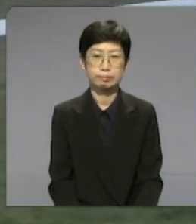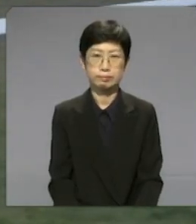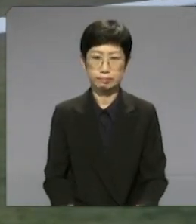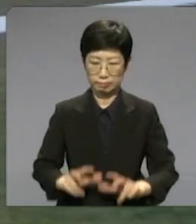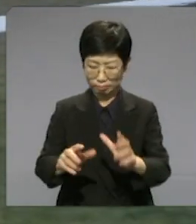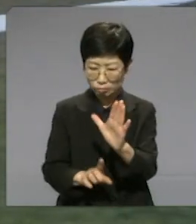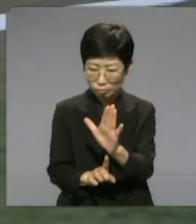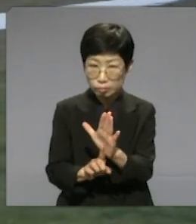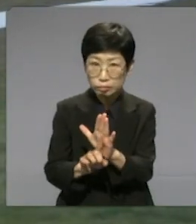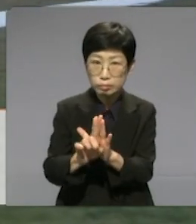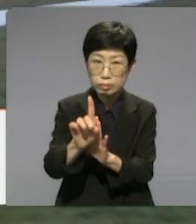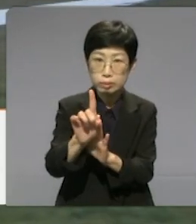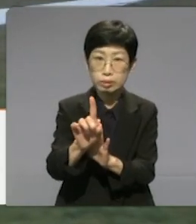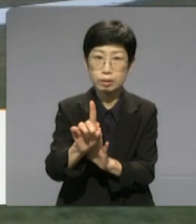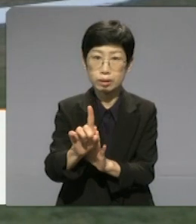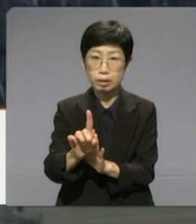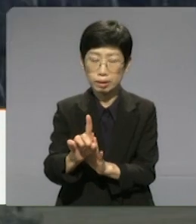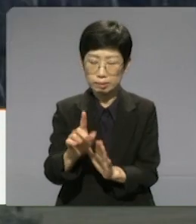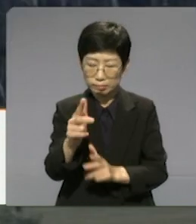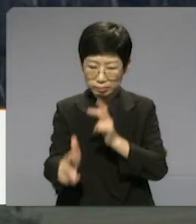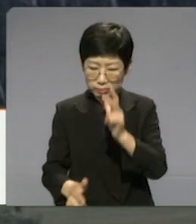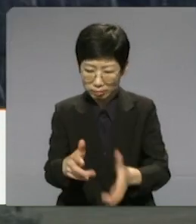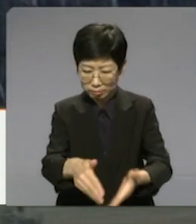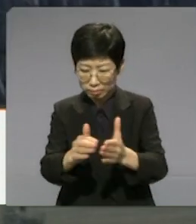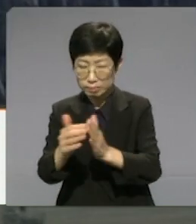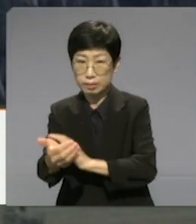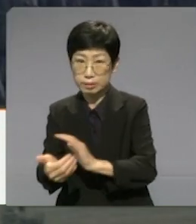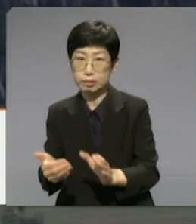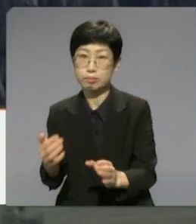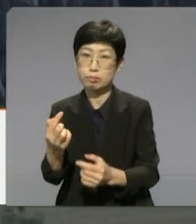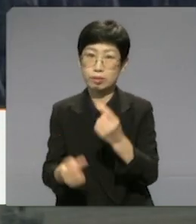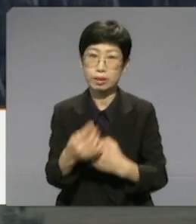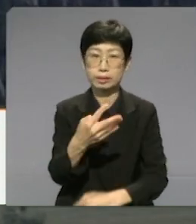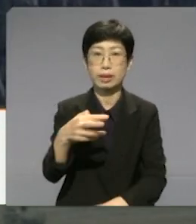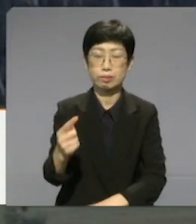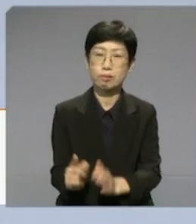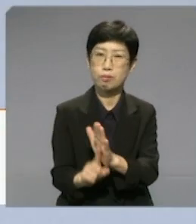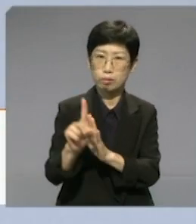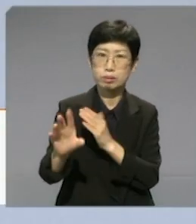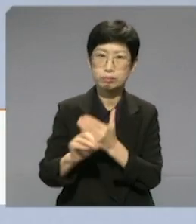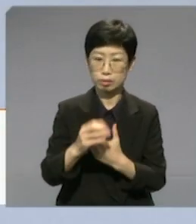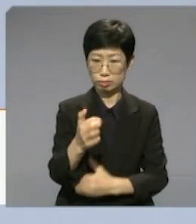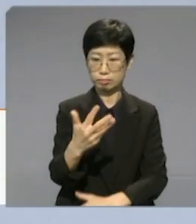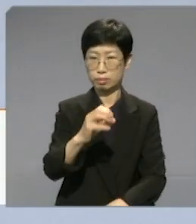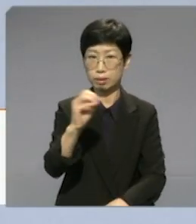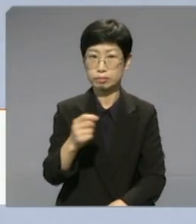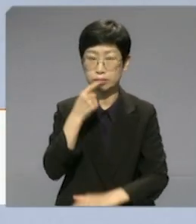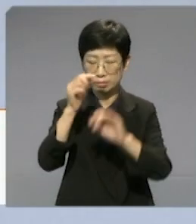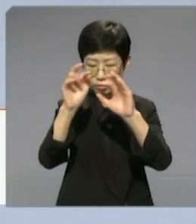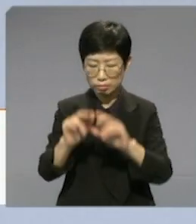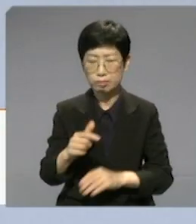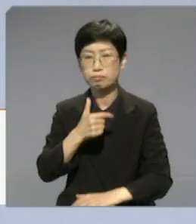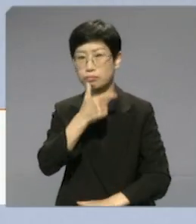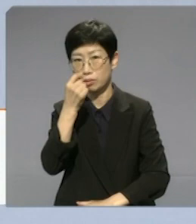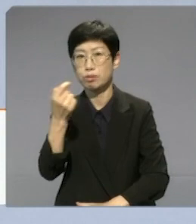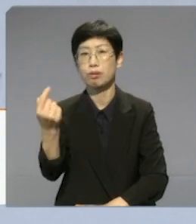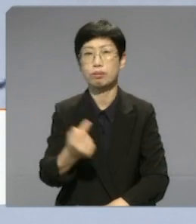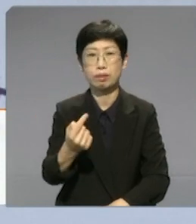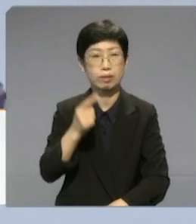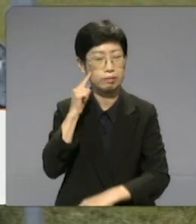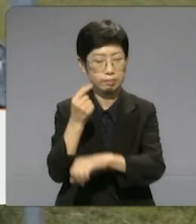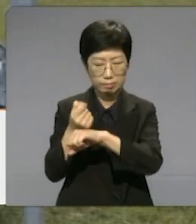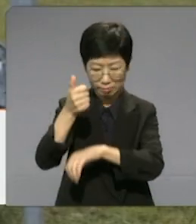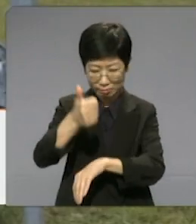지구 기온이 산업화 이전보다 4도가 오르면 유럽 전역 스키장의 98%가 눈 부족을 겪게 될 것이란 연구 결과가